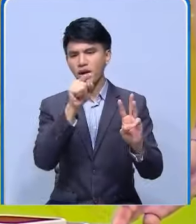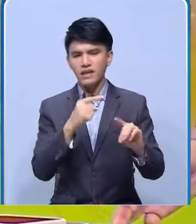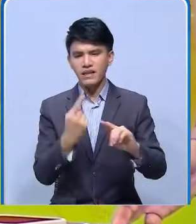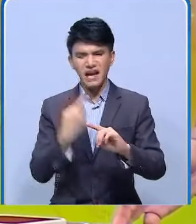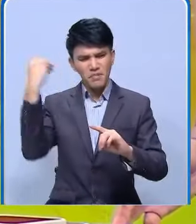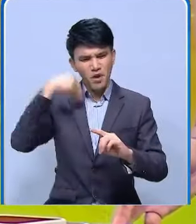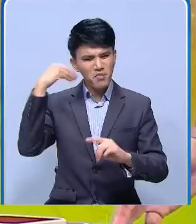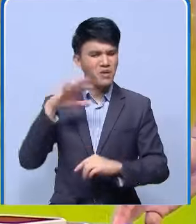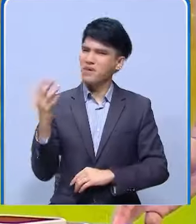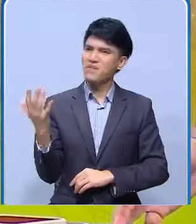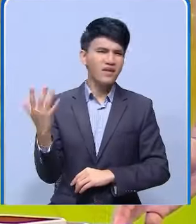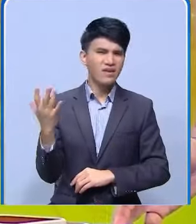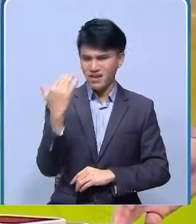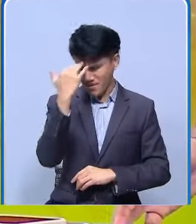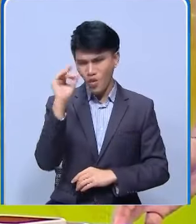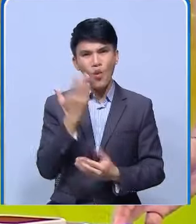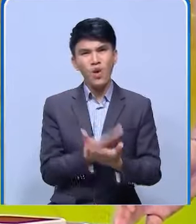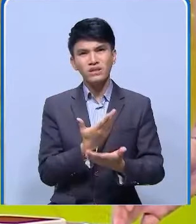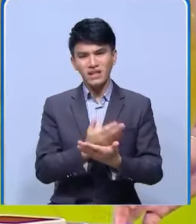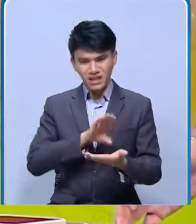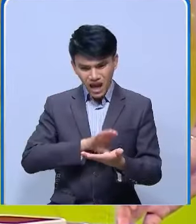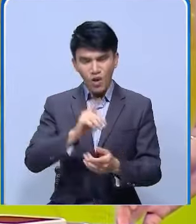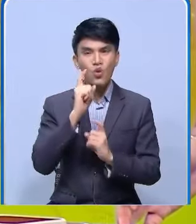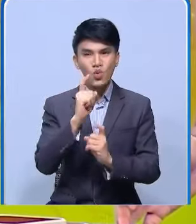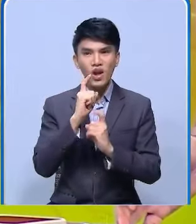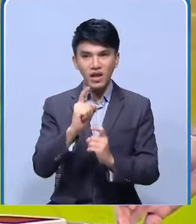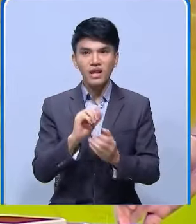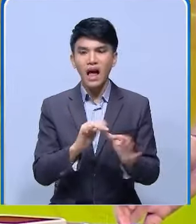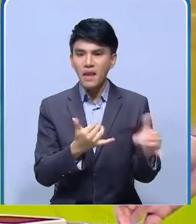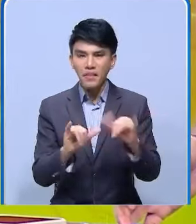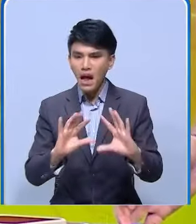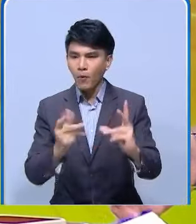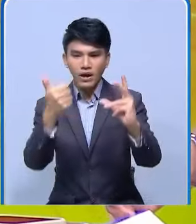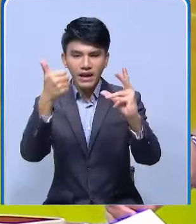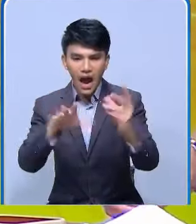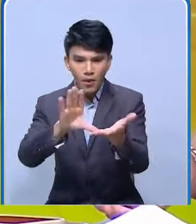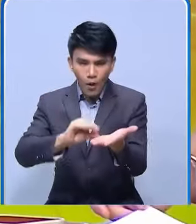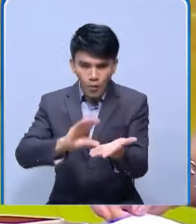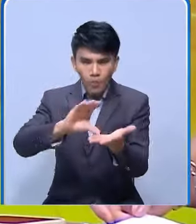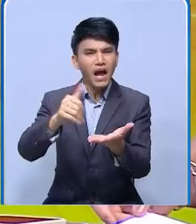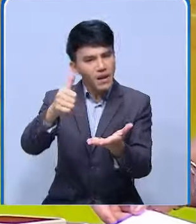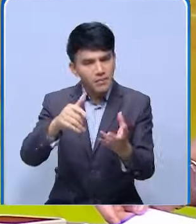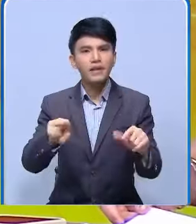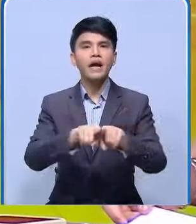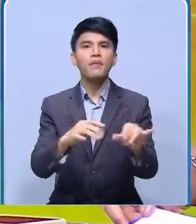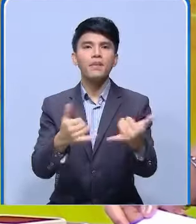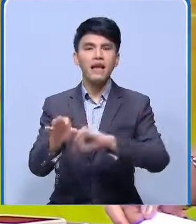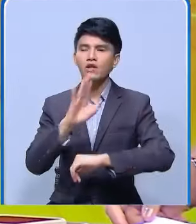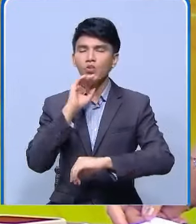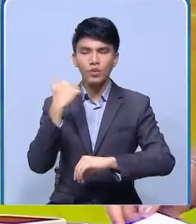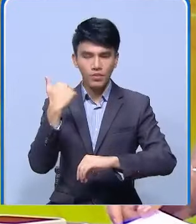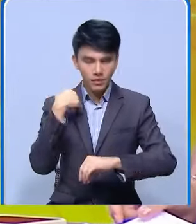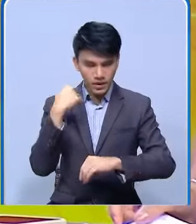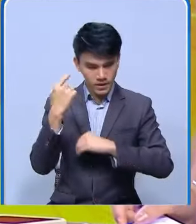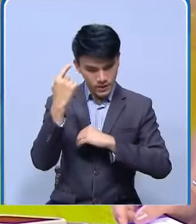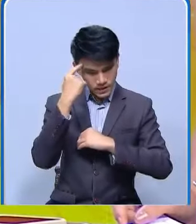ไม่มีอยู่จริงนะครับเพราะว่าทุกๆการลงทุนย่อมมีความเสี่ยงอยู่แล้วแล้วก็ไม่สามารถมาการันตีผลตอบแทนแบบนี้ได้ถ้าเจอแบบนี้ 1ตั้ง